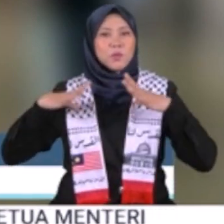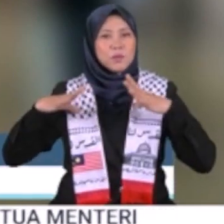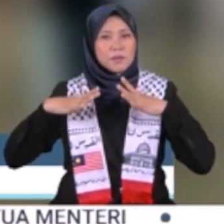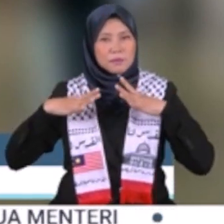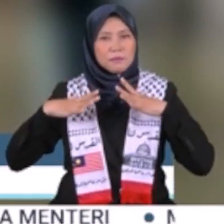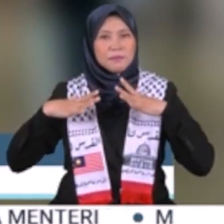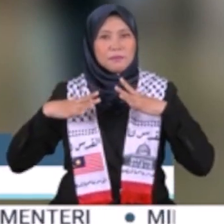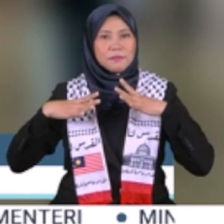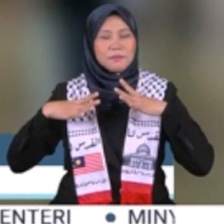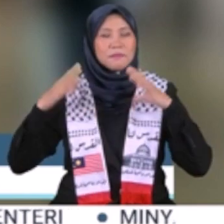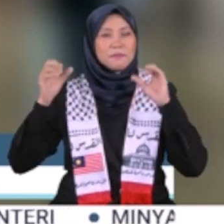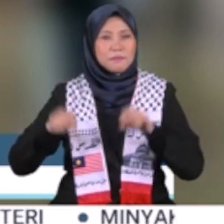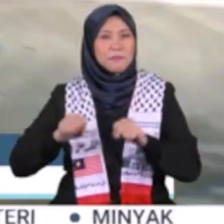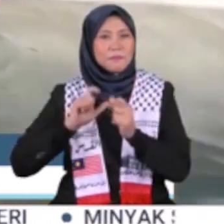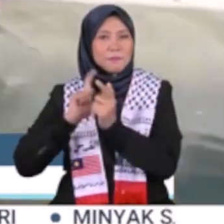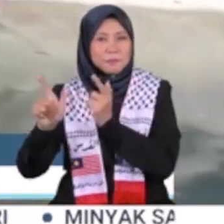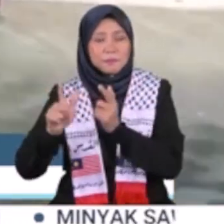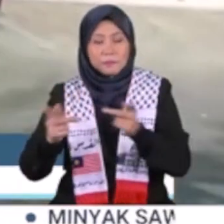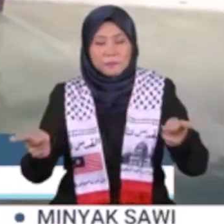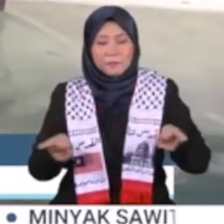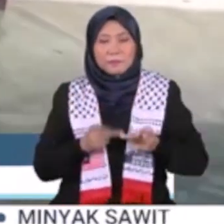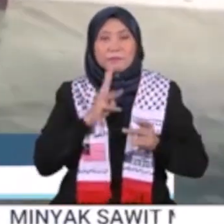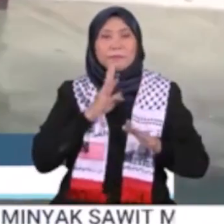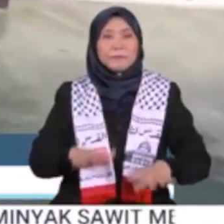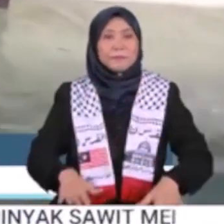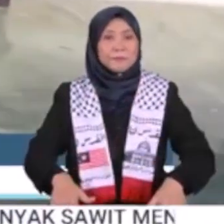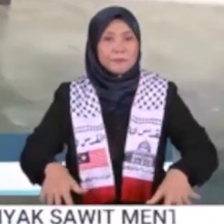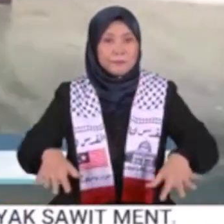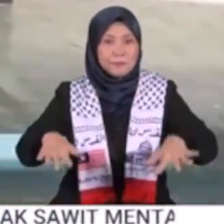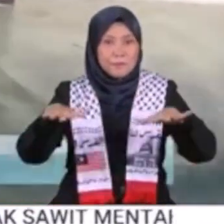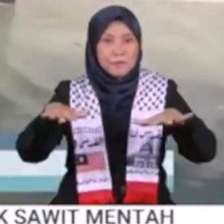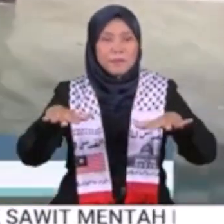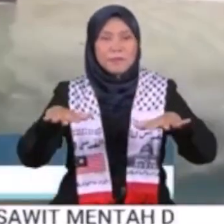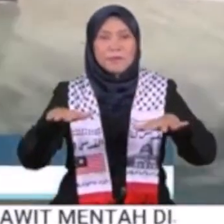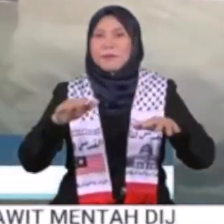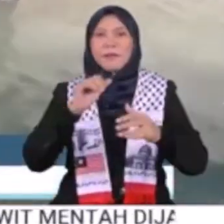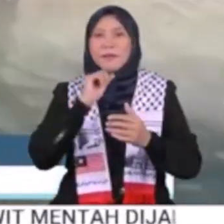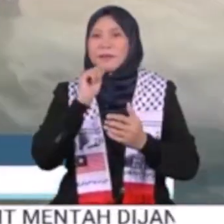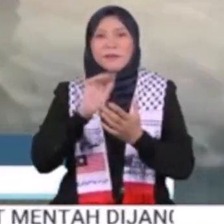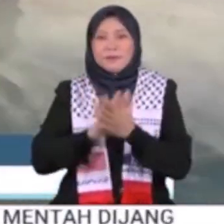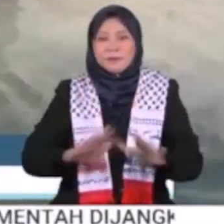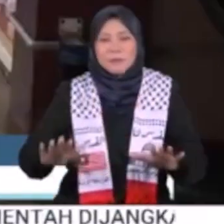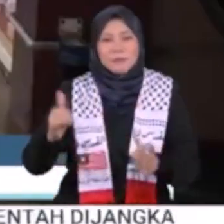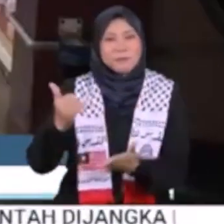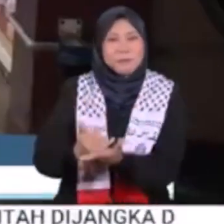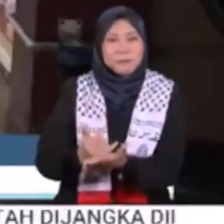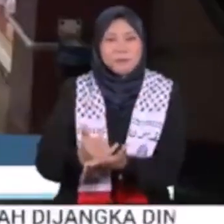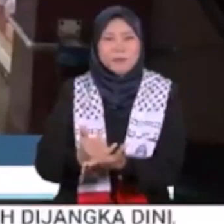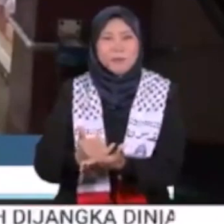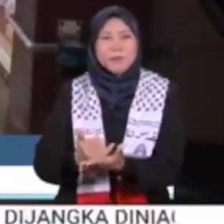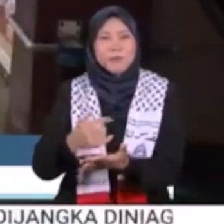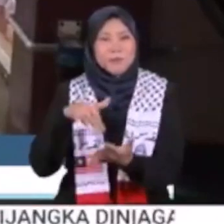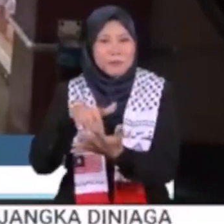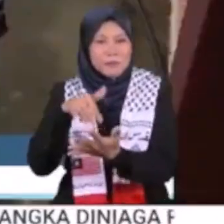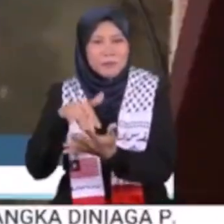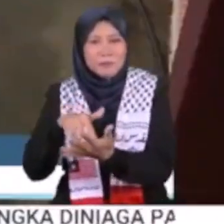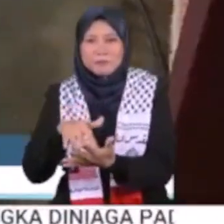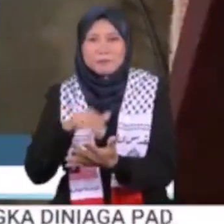bencana sebabkan kawasan sekolah ditakungi air dan tidak selamat untuk dilaksanakan proses